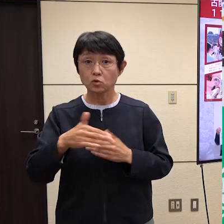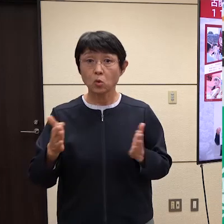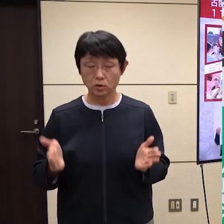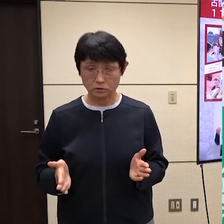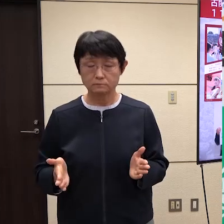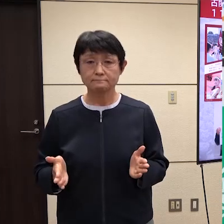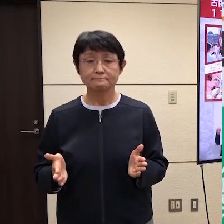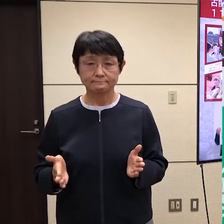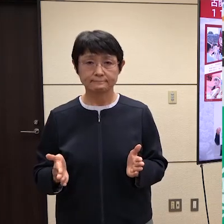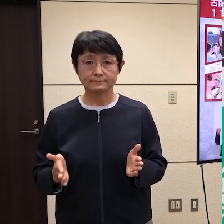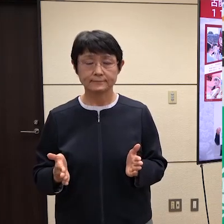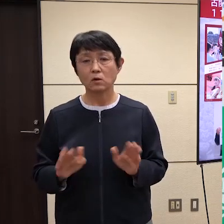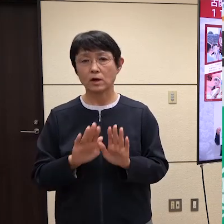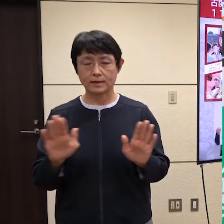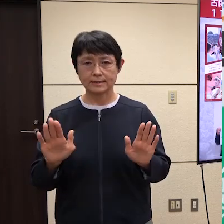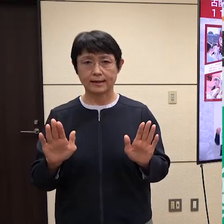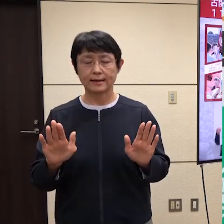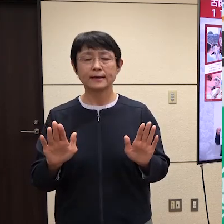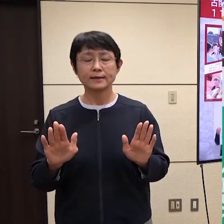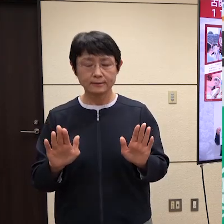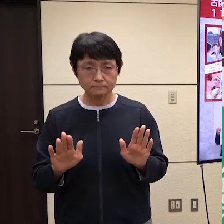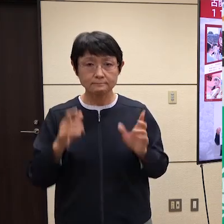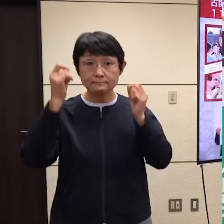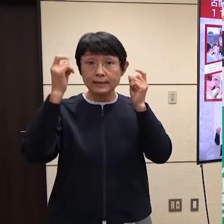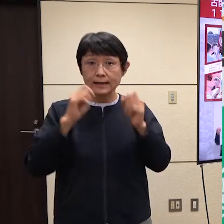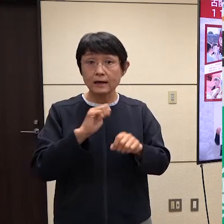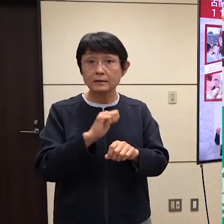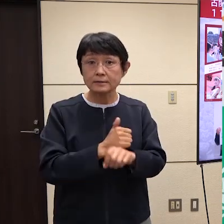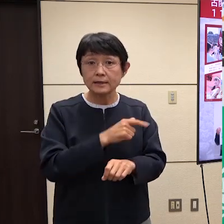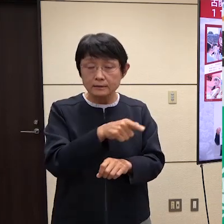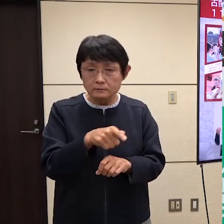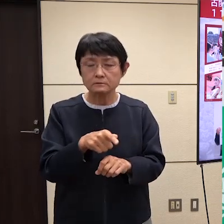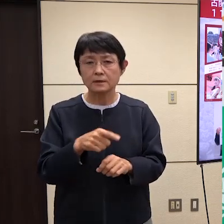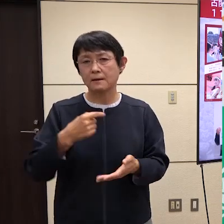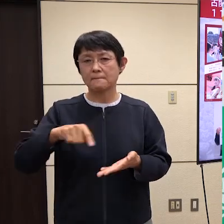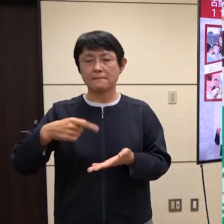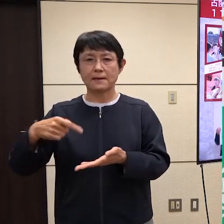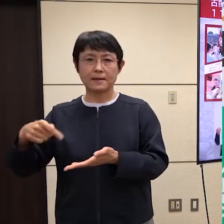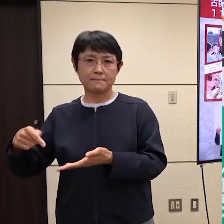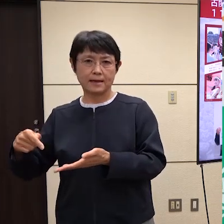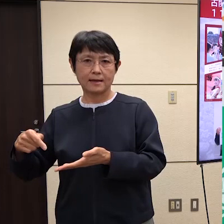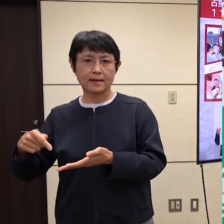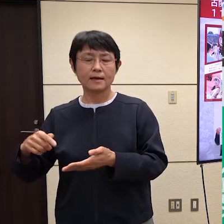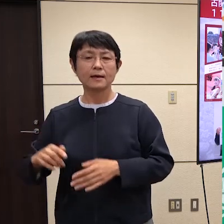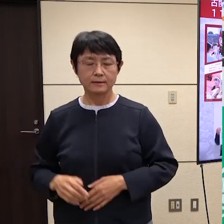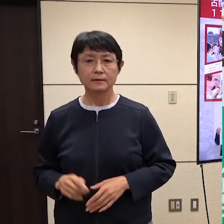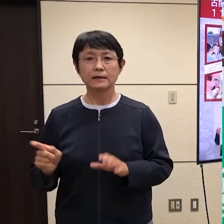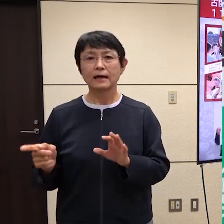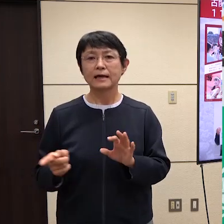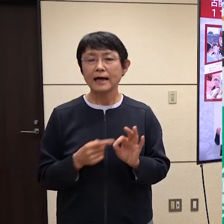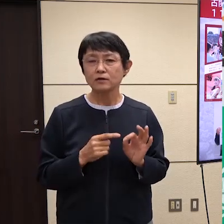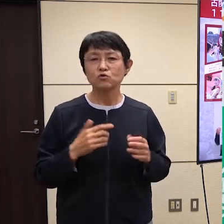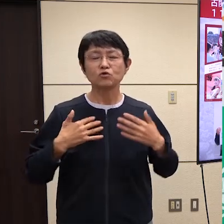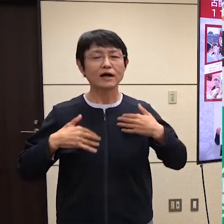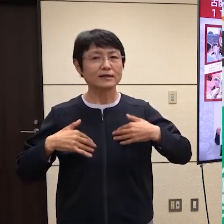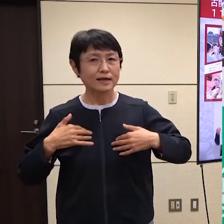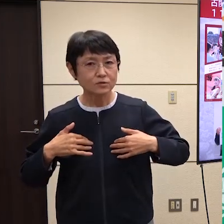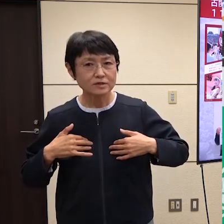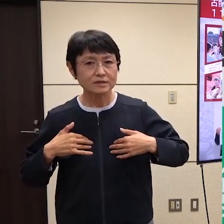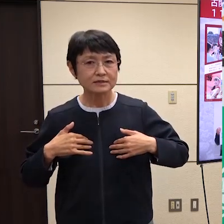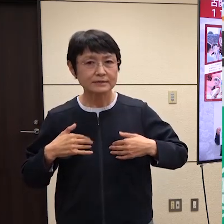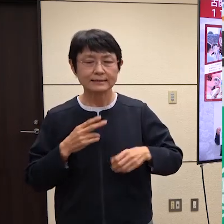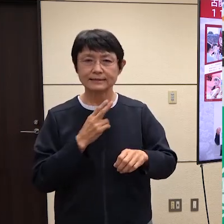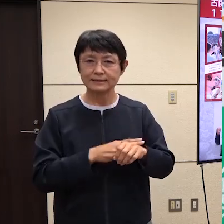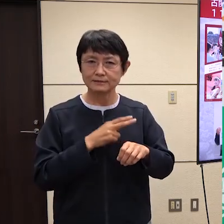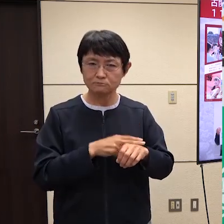校の選手などに行っていただきまして、野球のまた楽しさ、そして技術